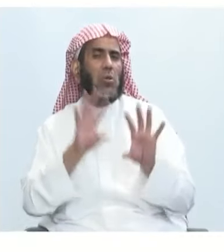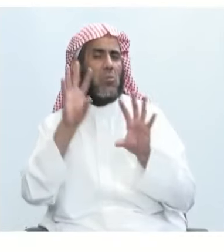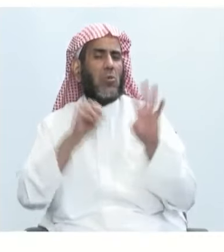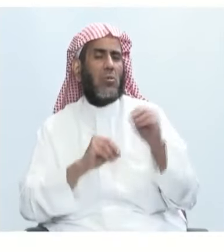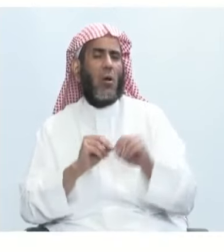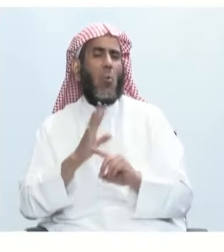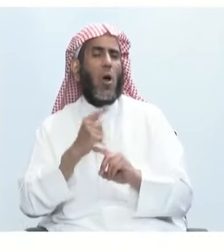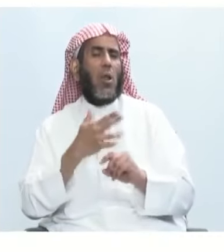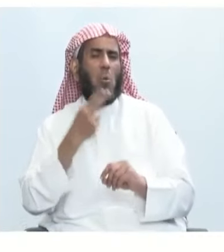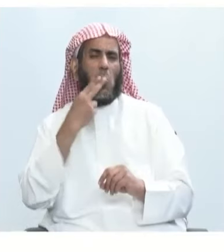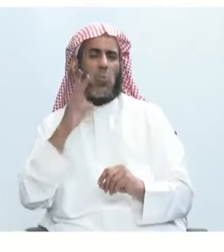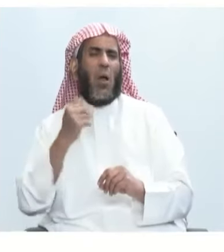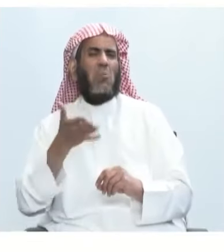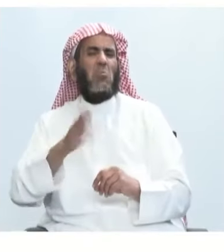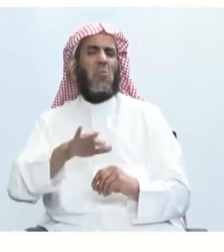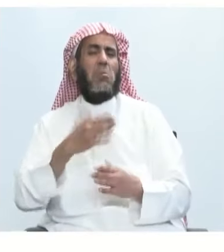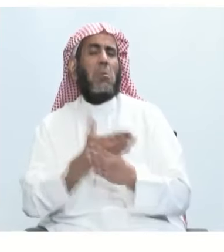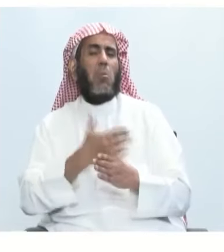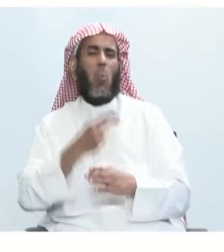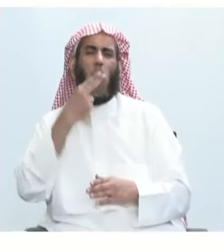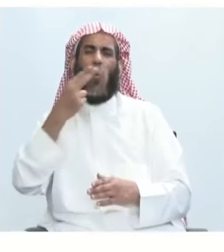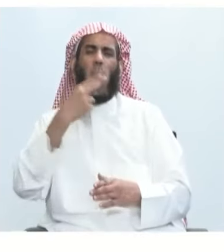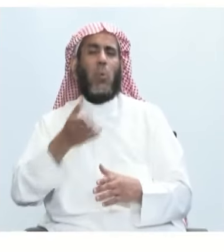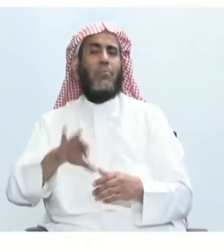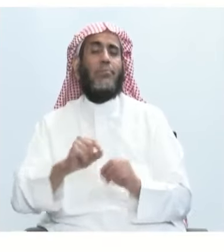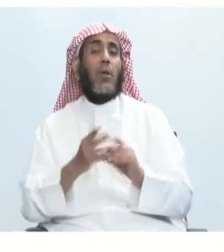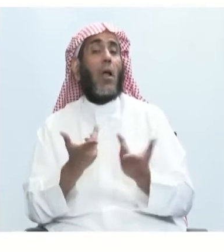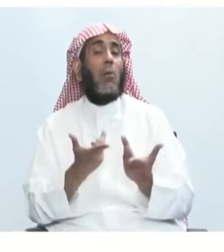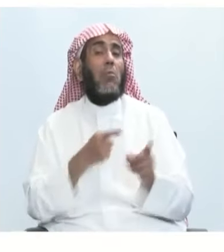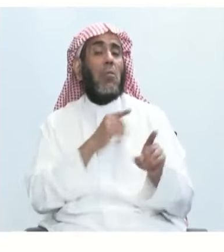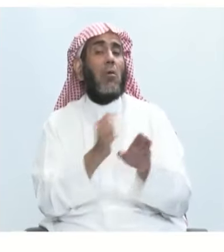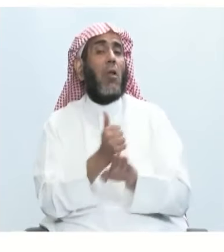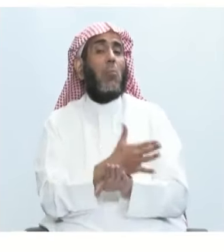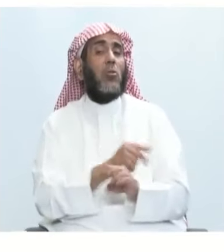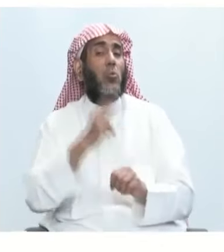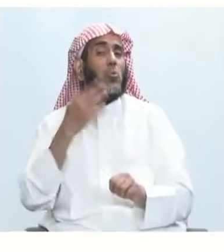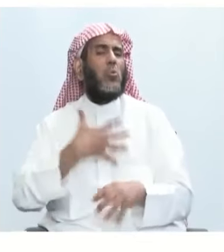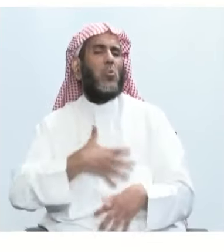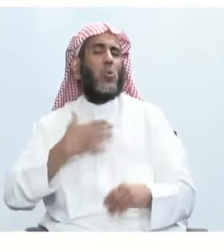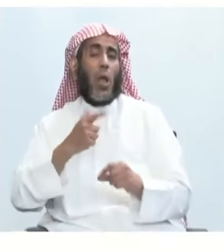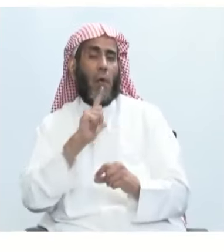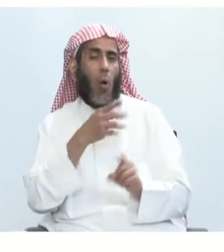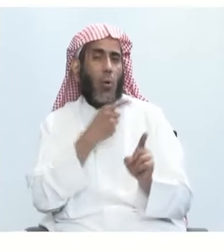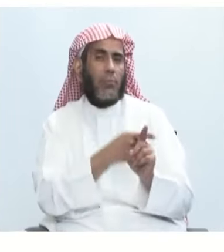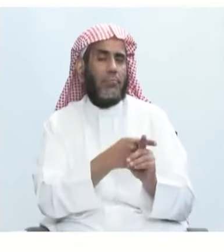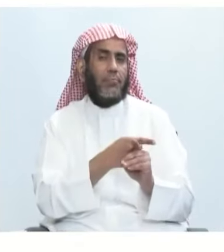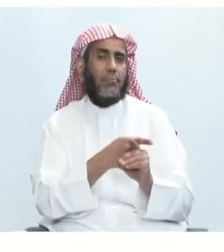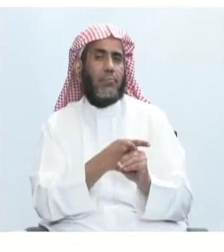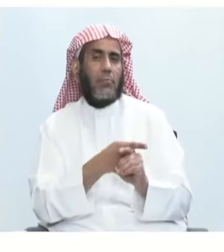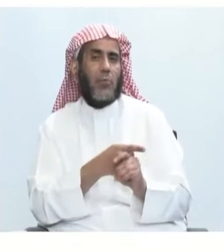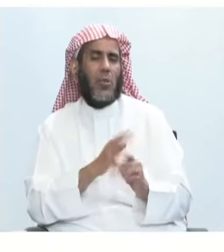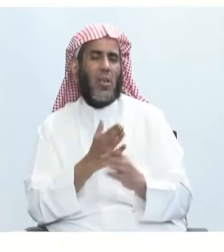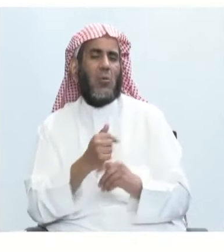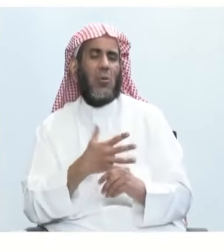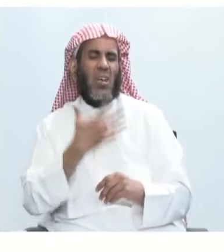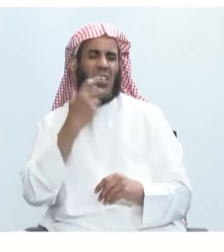مؤثره لمدخني في بسبب التدخين طيب ان كان نمطه شعوري فانا هنا اقول بجانب